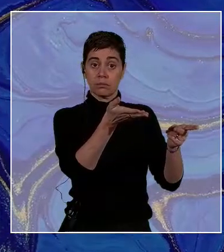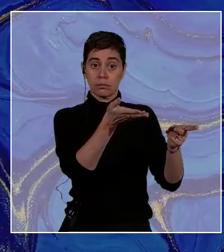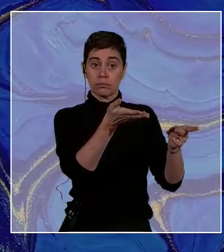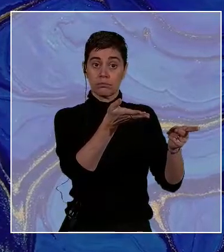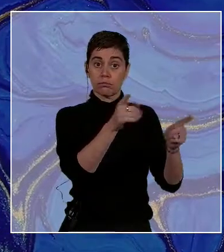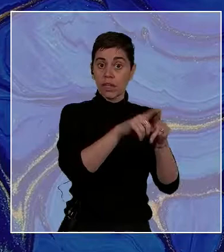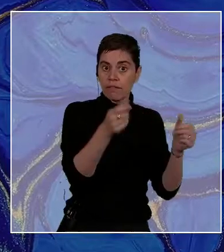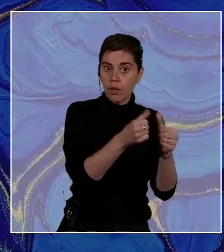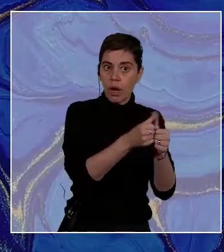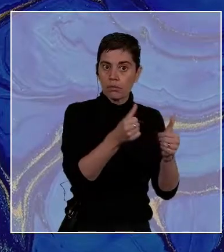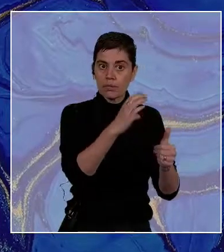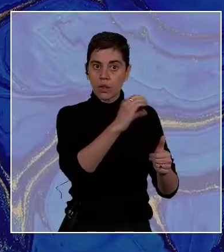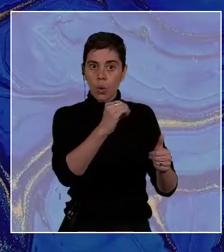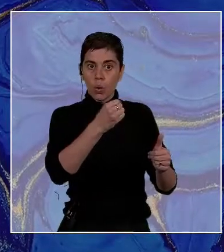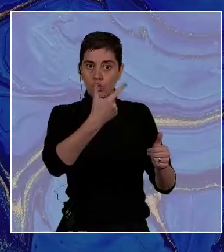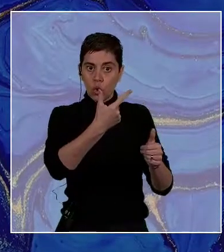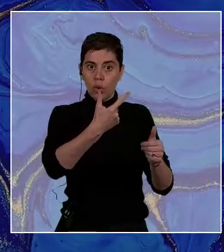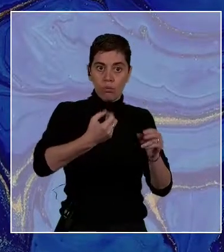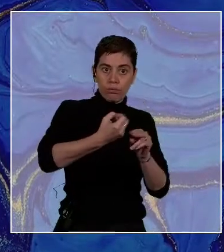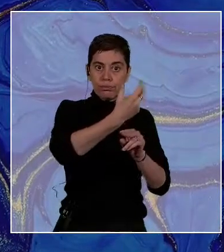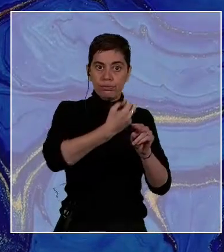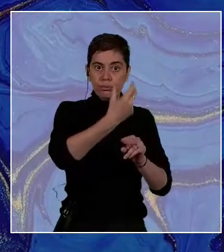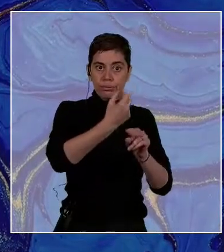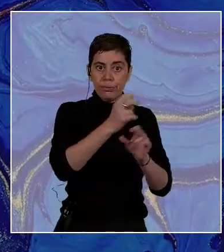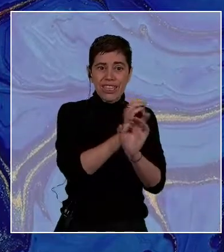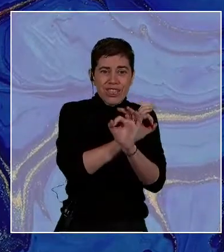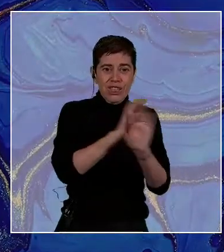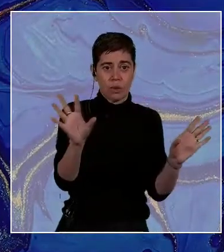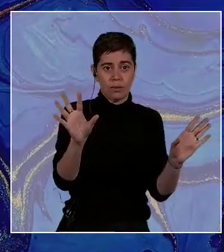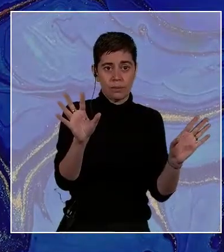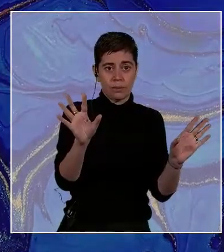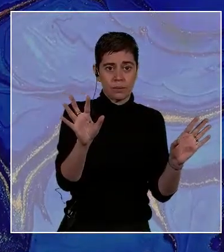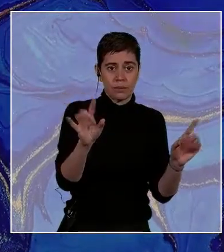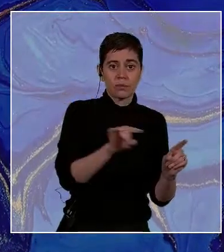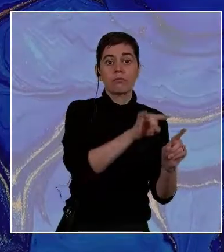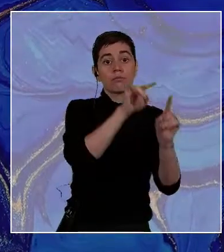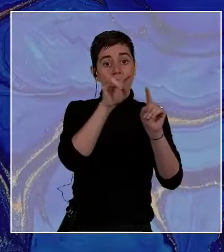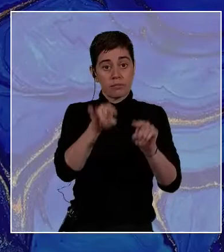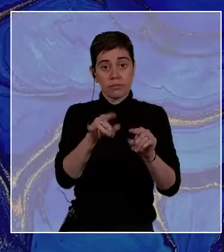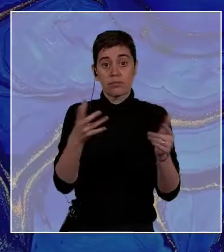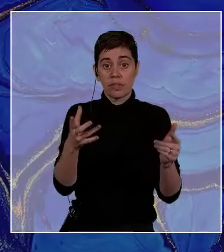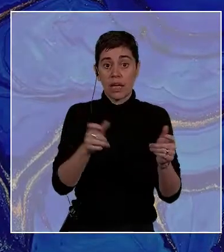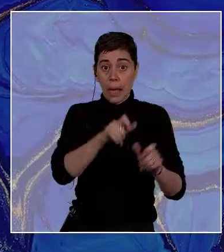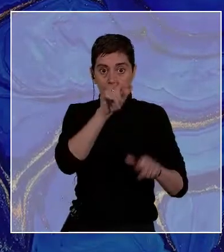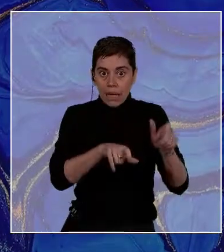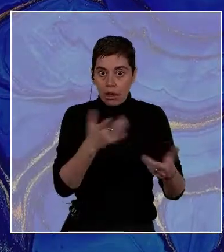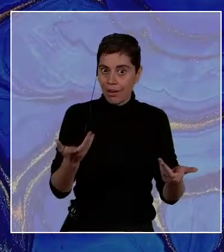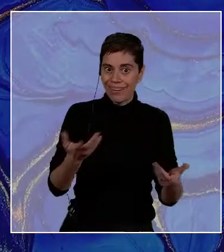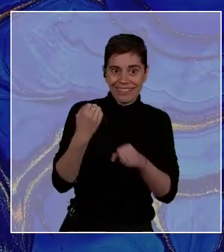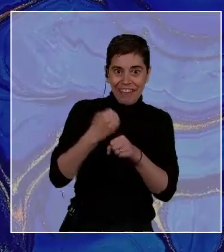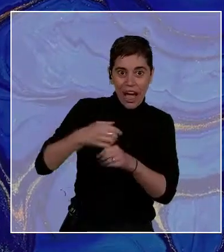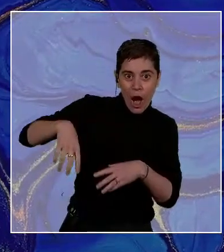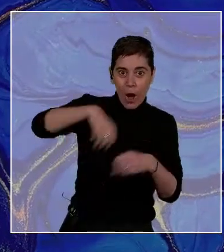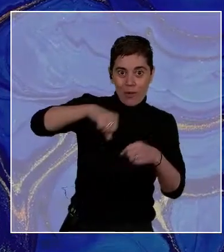soient neutre en carbone, c'est-à-dire une soit entièrement décarbonée. Et là, il y a des milliers d'emplois à la clé